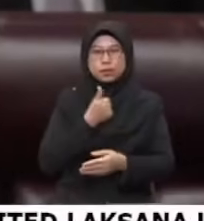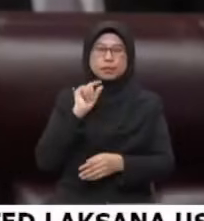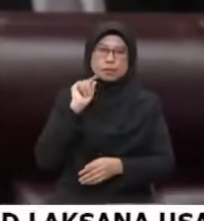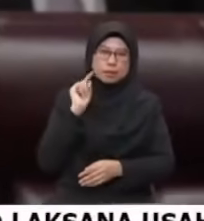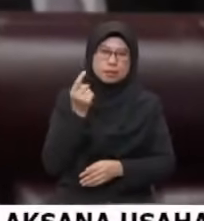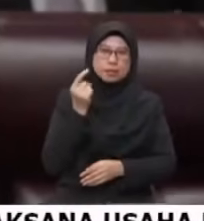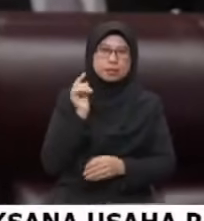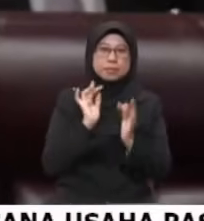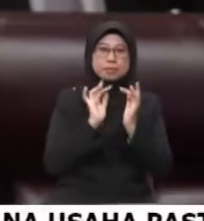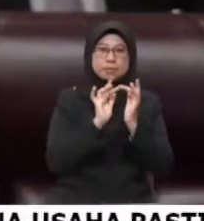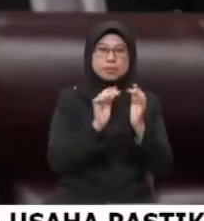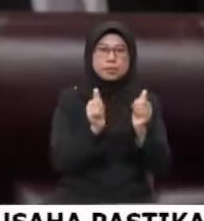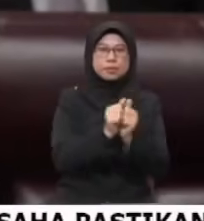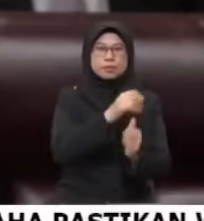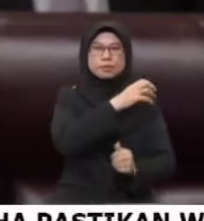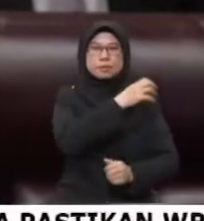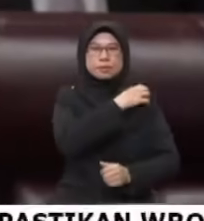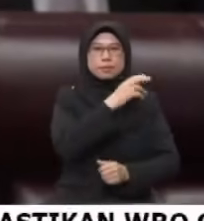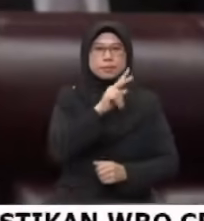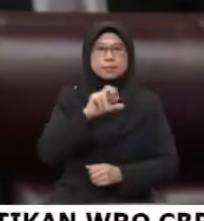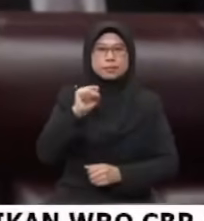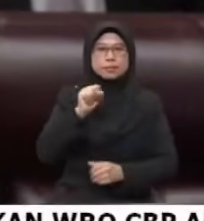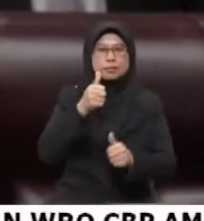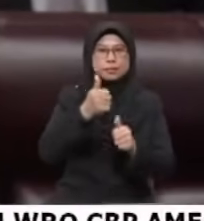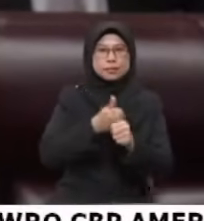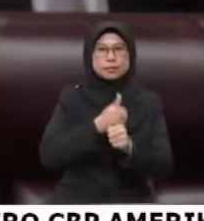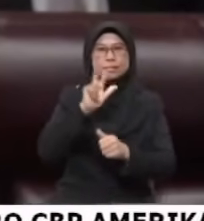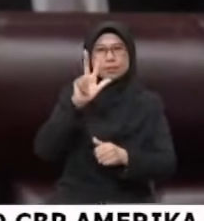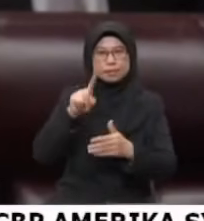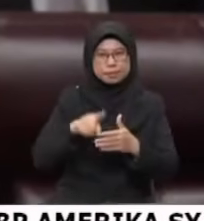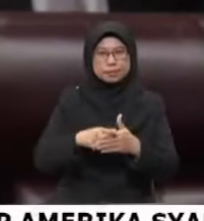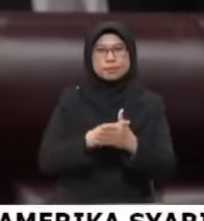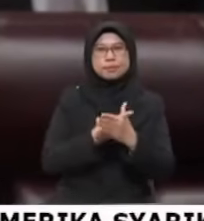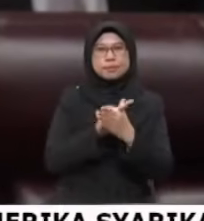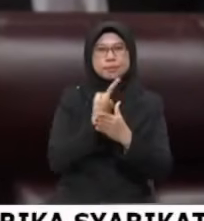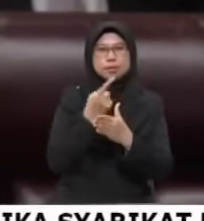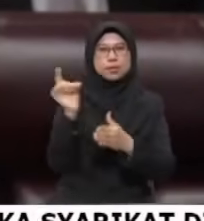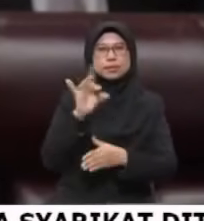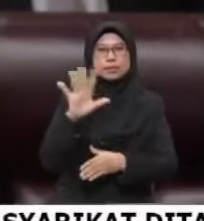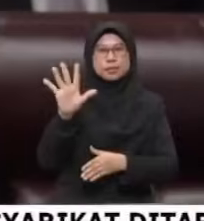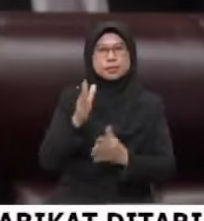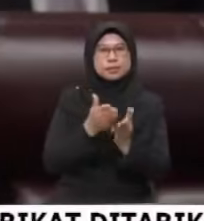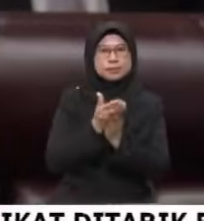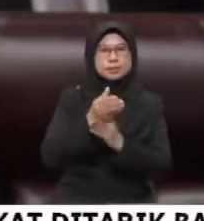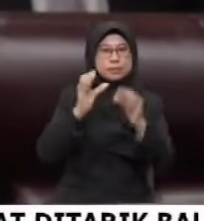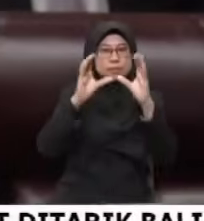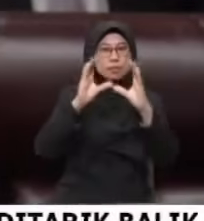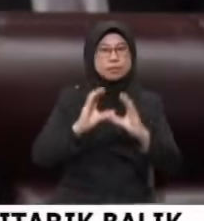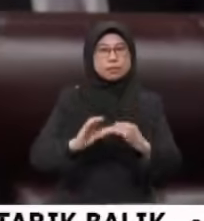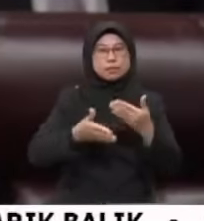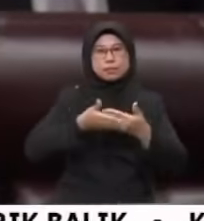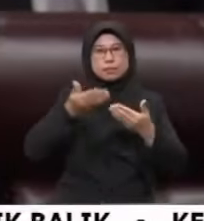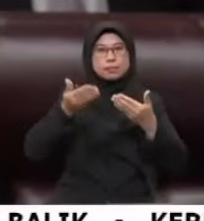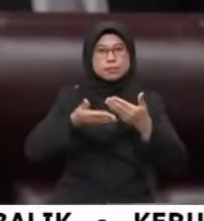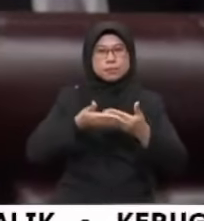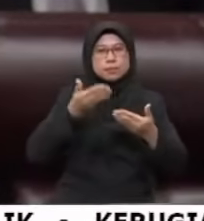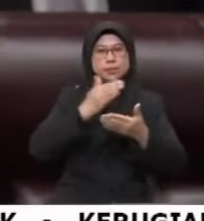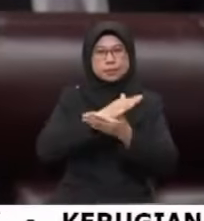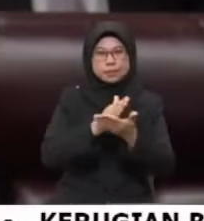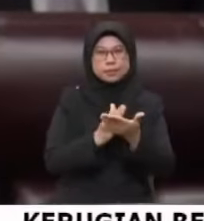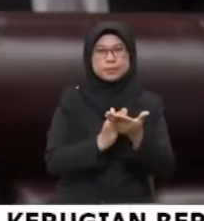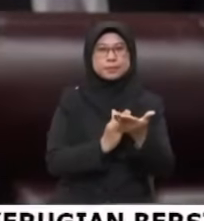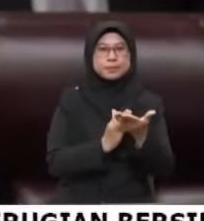dengan hanya berhubung dengan pegawai kes setiap t bulan sekali melalui kaedah bagi memudahkan di